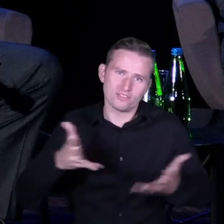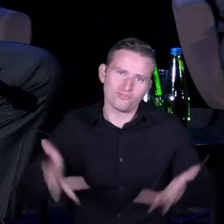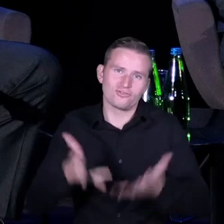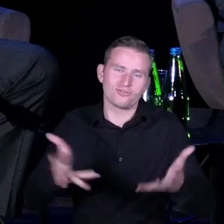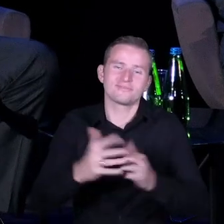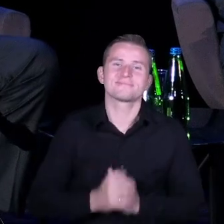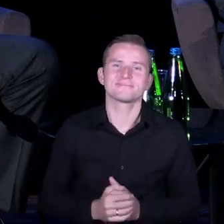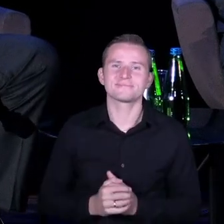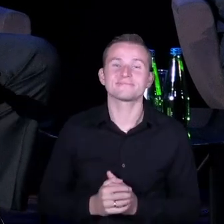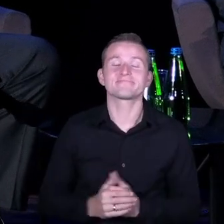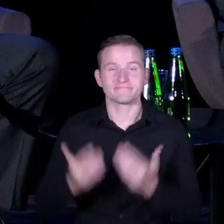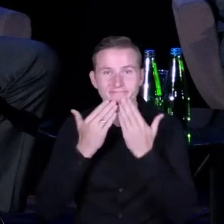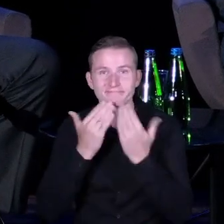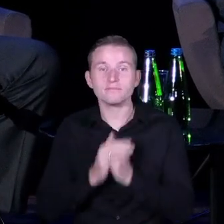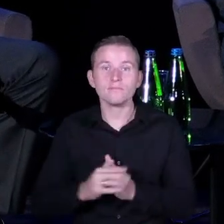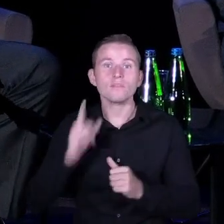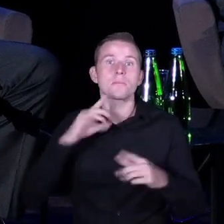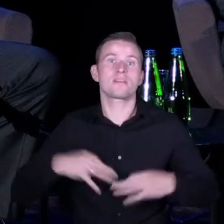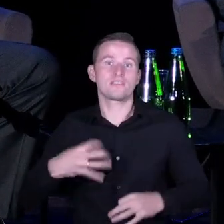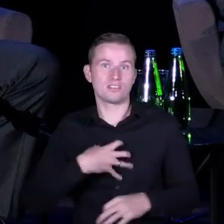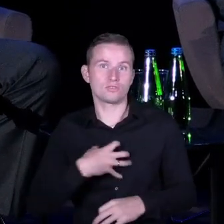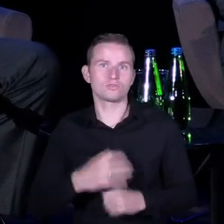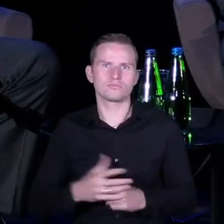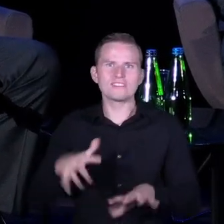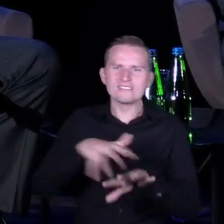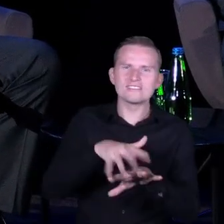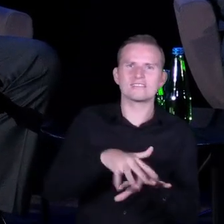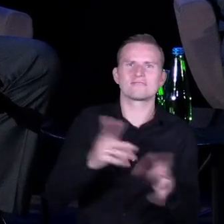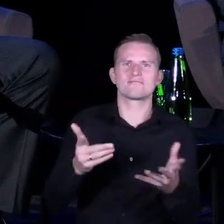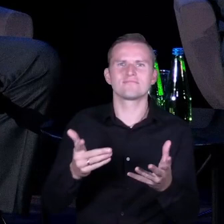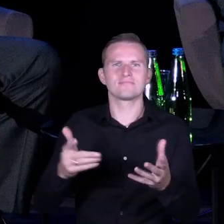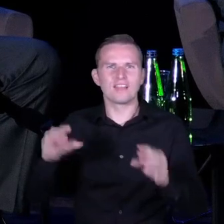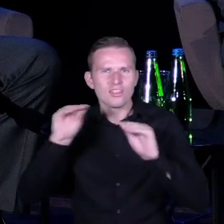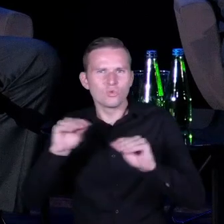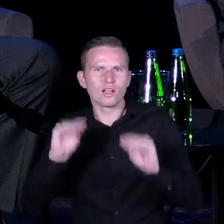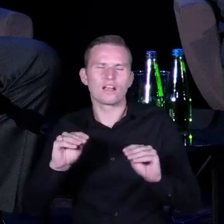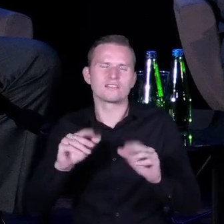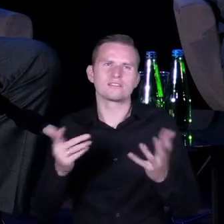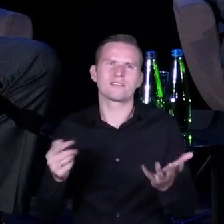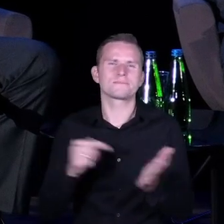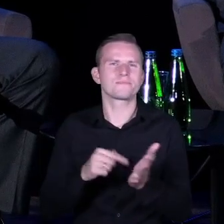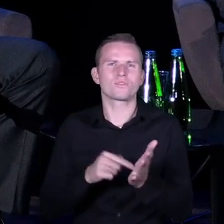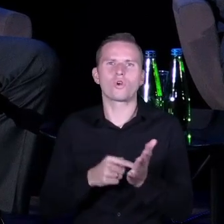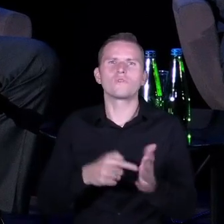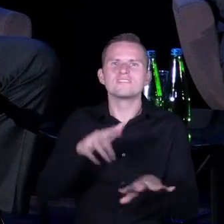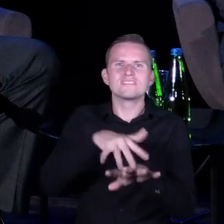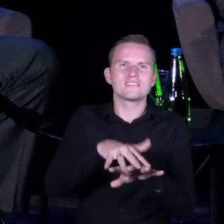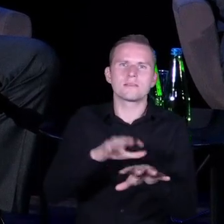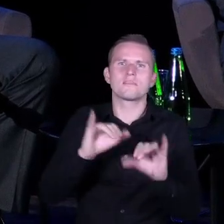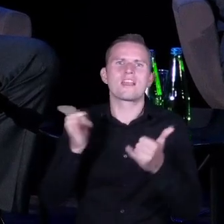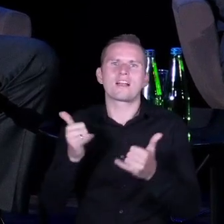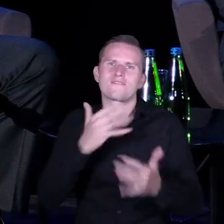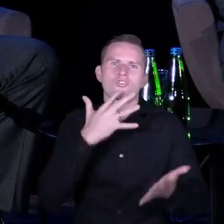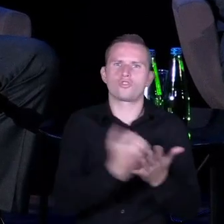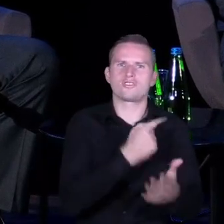uprzejmie. Panie dyrektorze, z perspektywy właśnie systemu i resortu edukacji, jak system może teraz to wykorzystać? Co